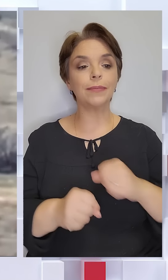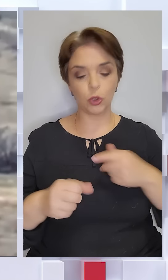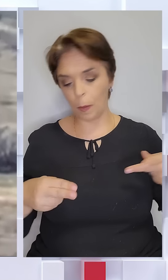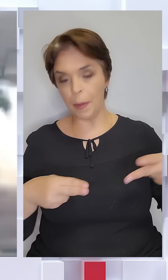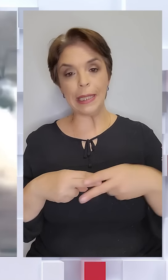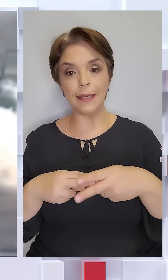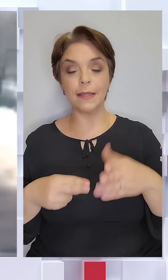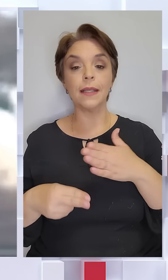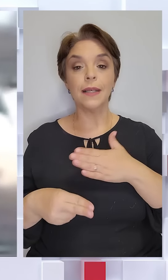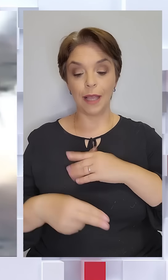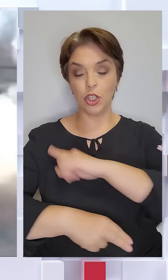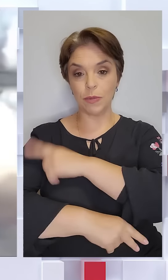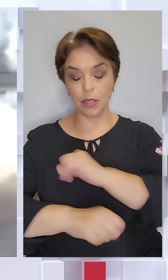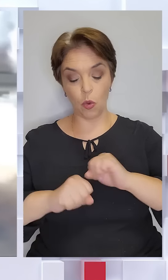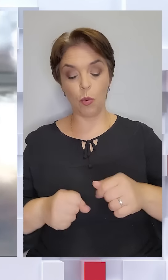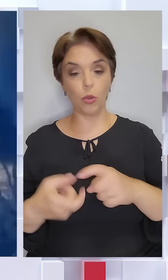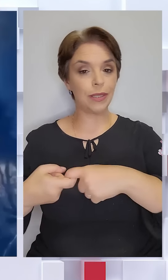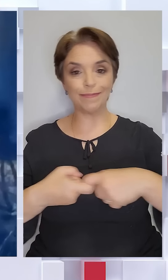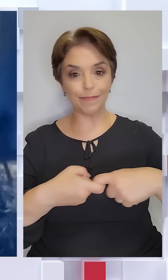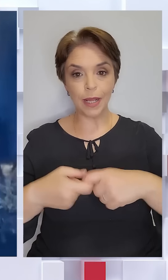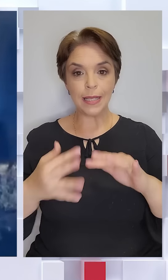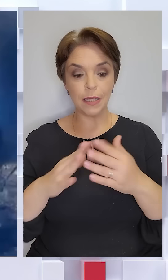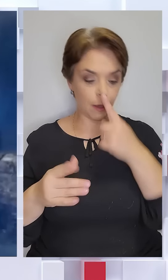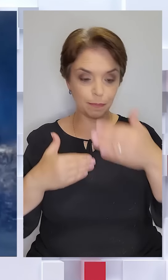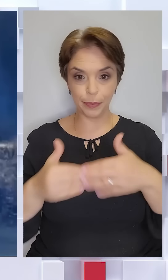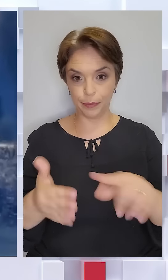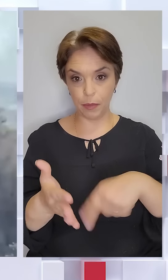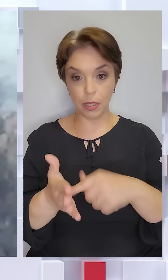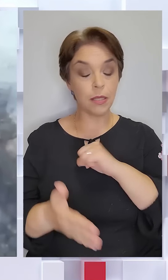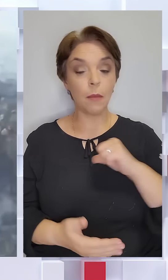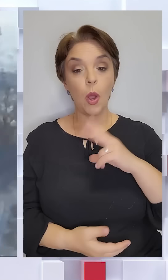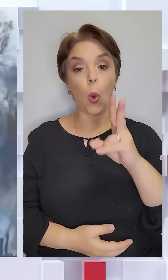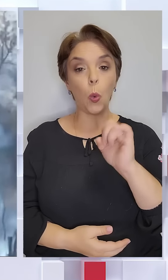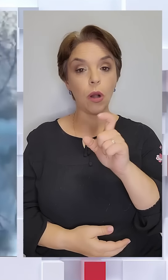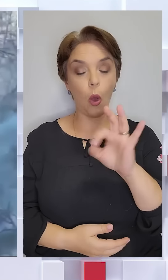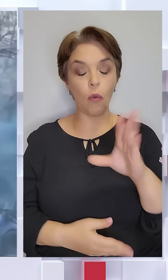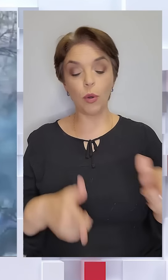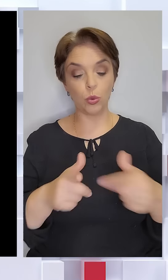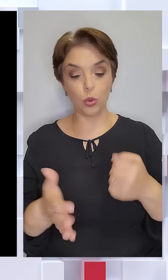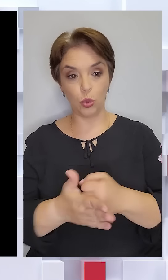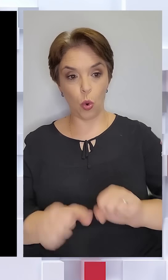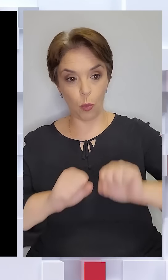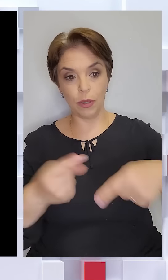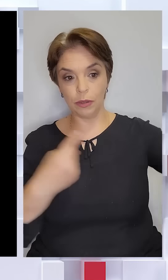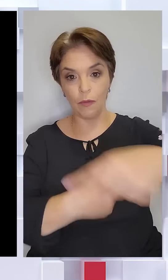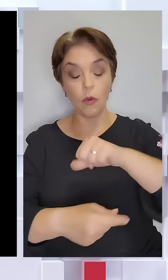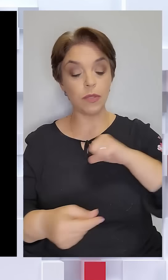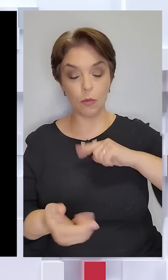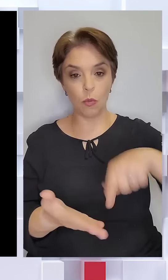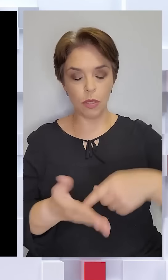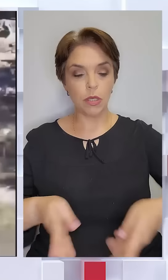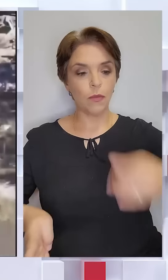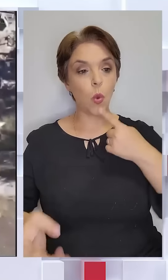силам оборони логістичне сполучення із селами, які межують із містом. Саме Курахове готують до оборони навколо та в самому